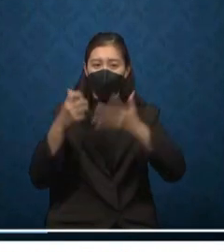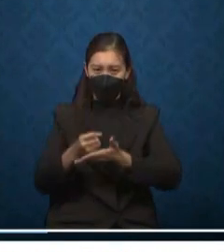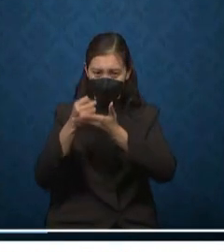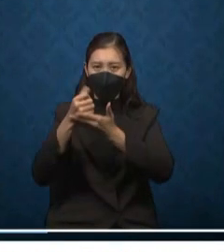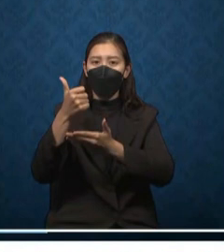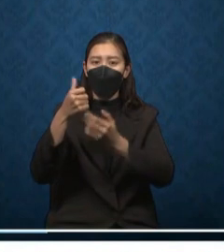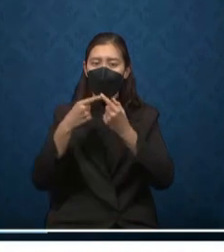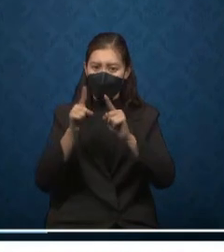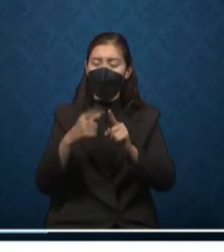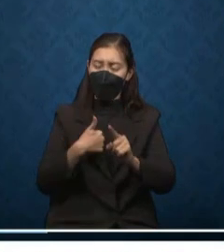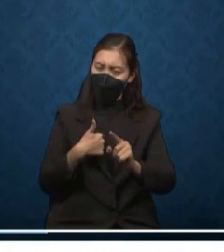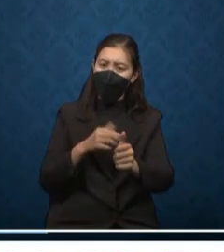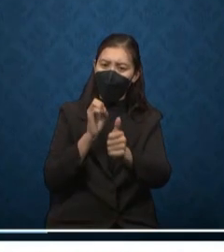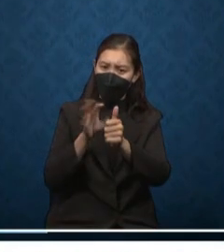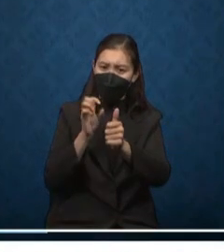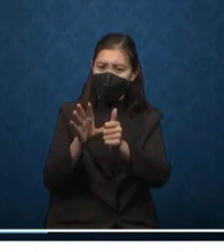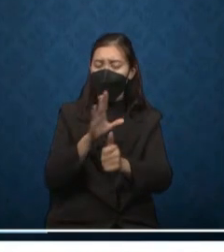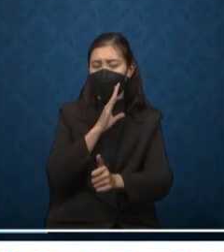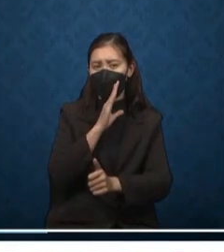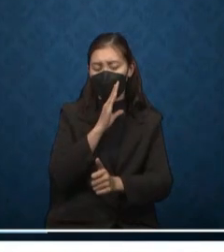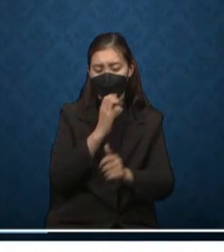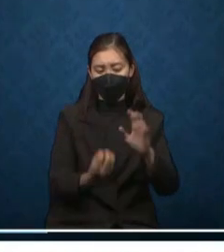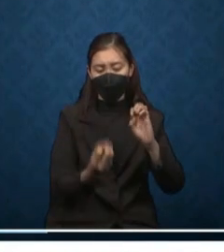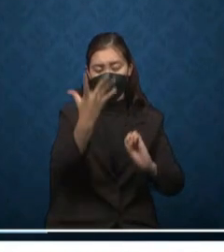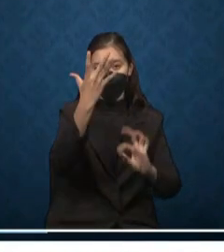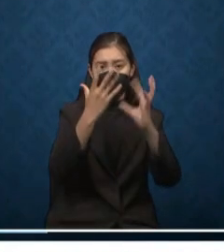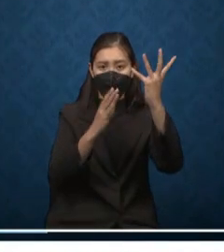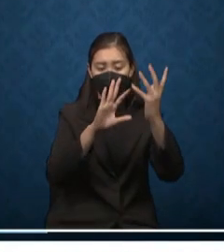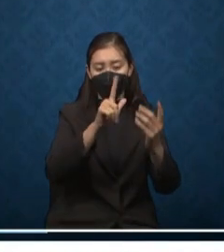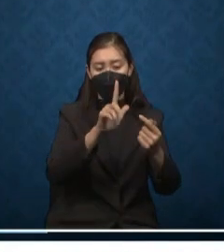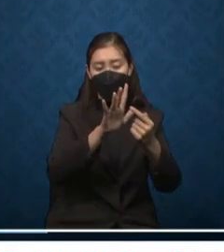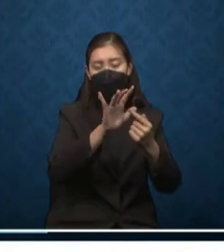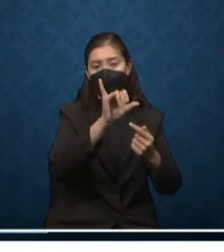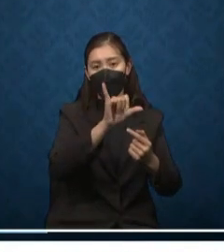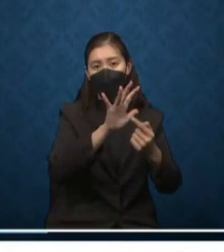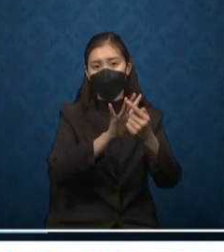ริงๆแล้วป่าชายเลนมีความสามารถในการดูดซับคาร์บอนไดออกไซด์สูงกว่าป่าบกหลายเท่าตัว